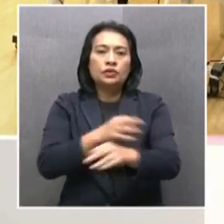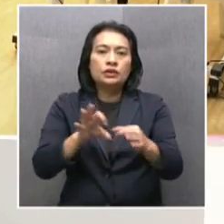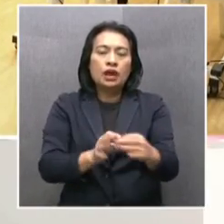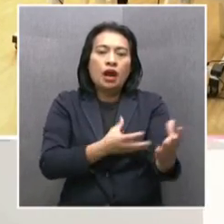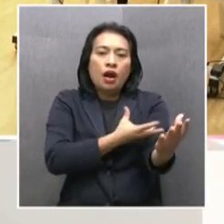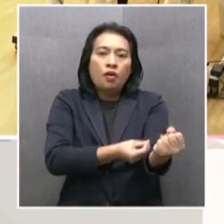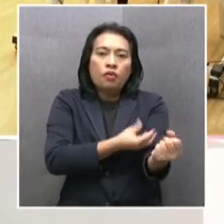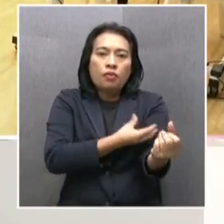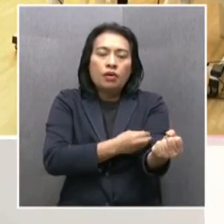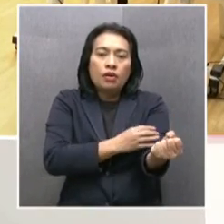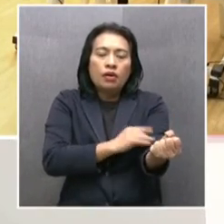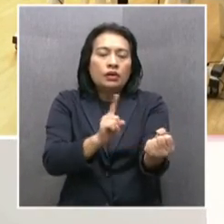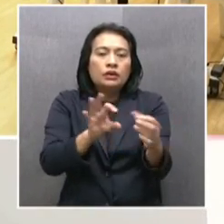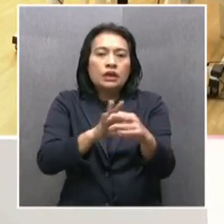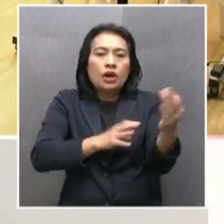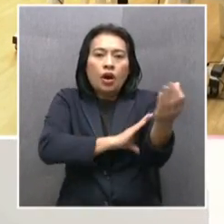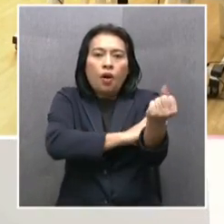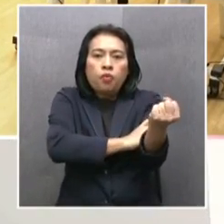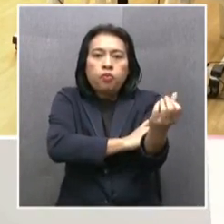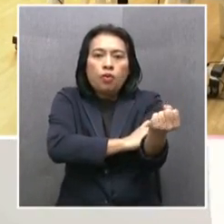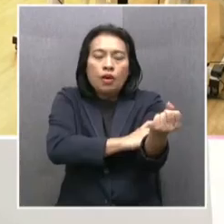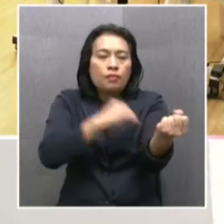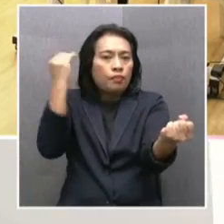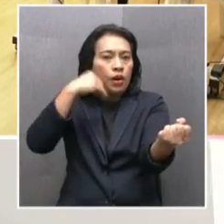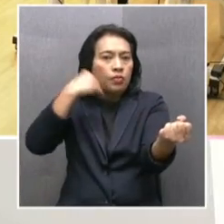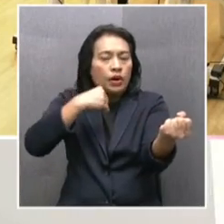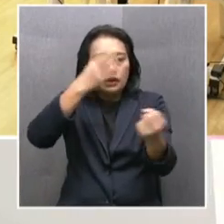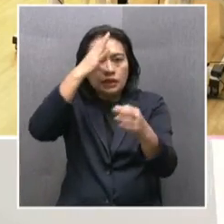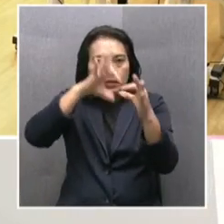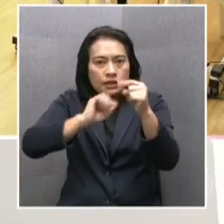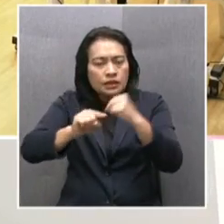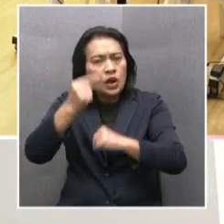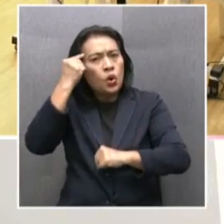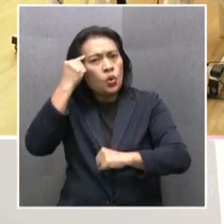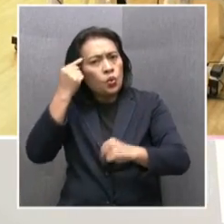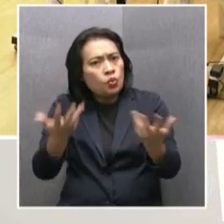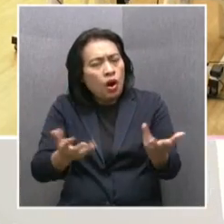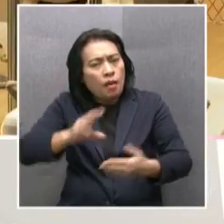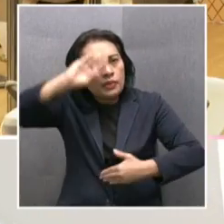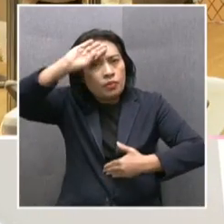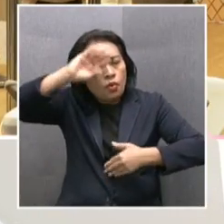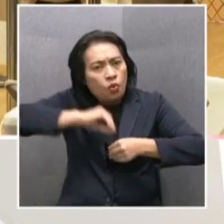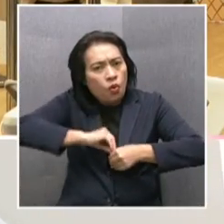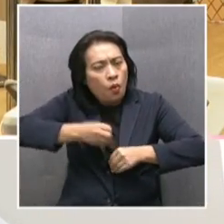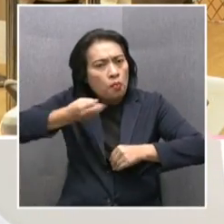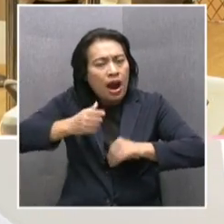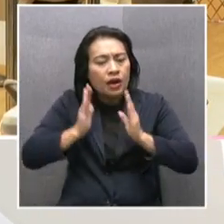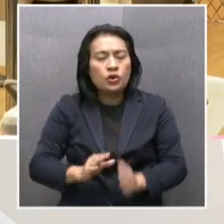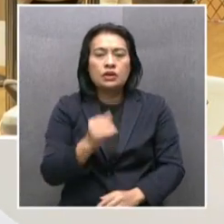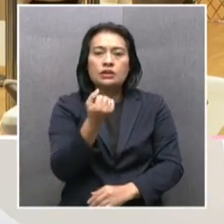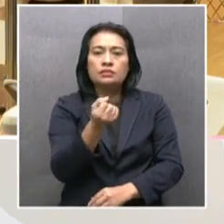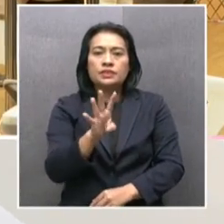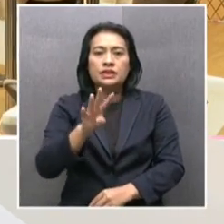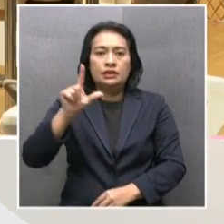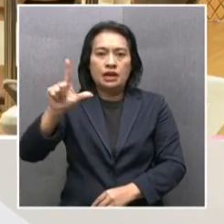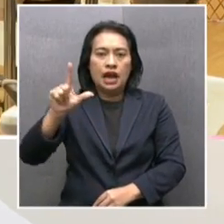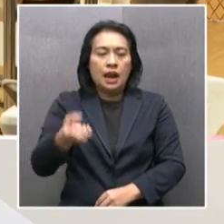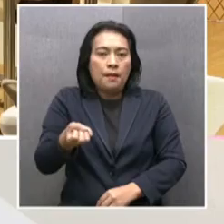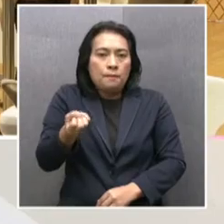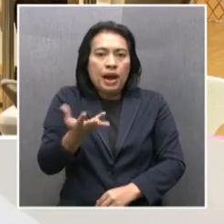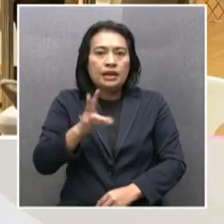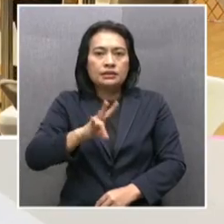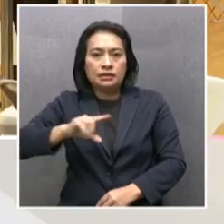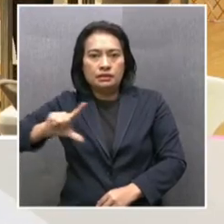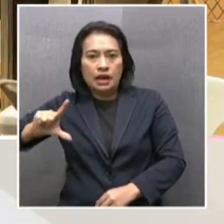อย่างสม่ำเสมอค่ะเพราะว่ามีข้อมูลพบว่าคนไทยนะคะป่วยด้วยโรคนี้มากถึง14ล้านคนและมากกว่า7ล้านคนไม่